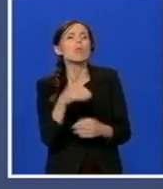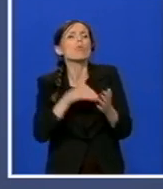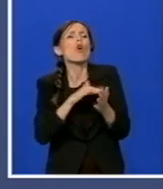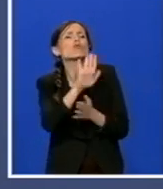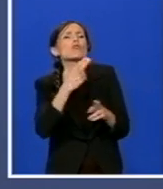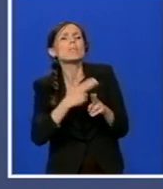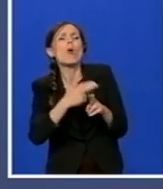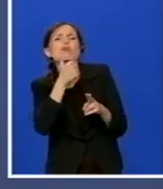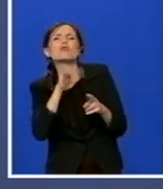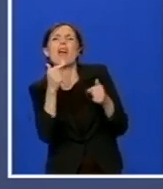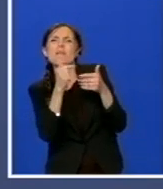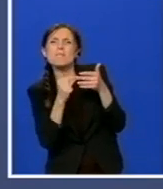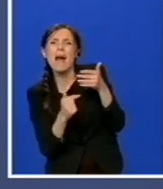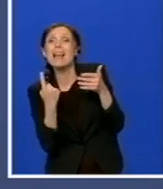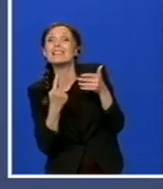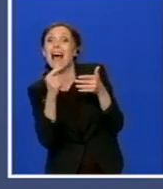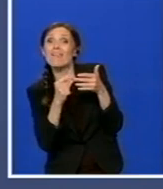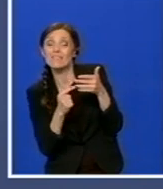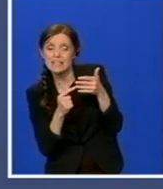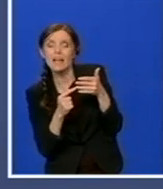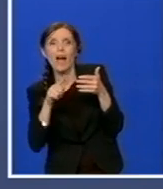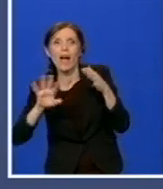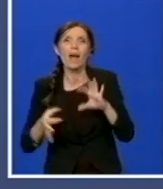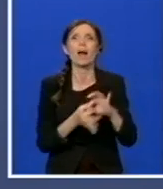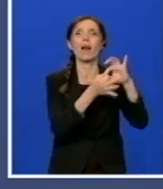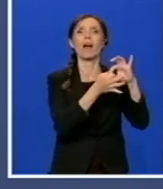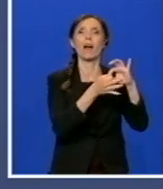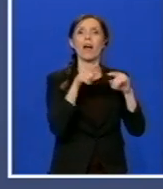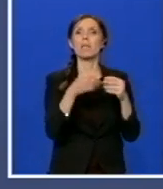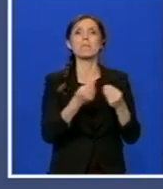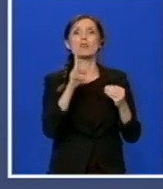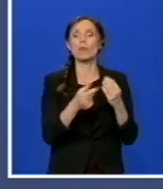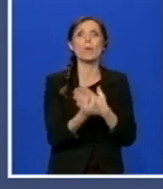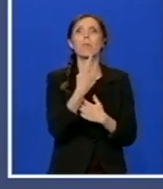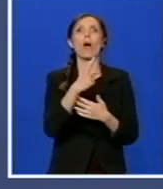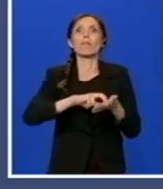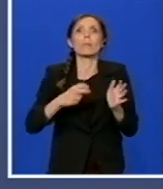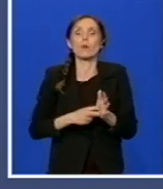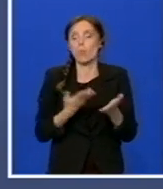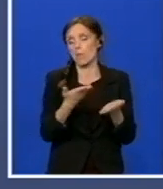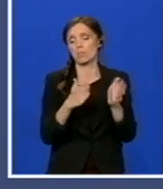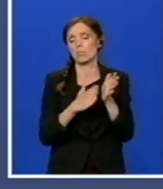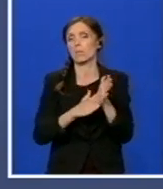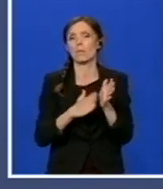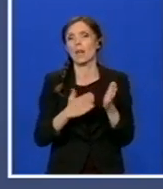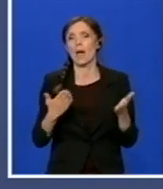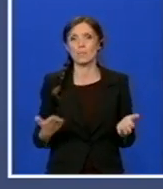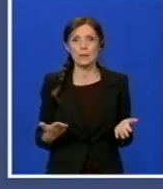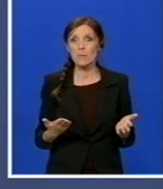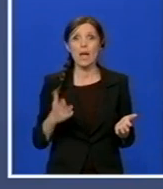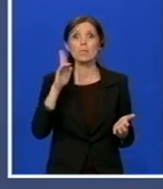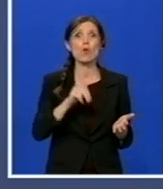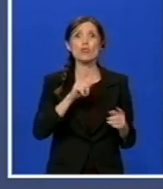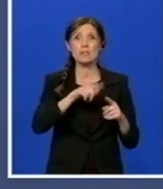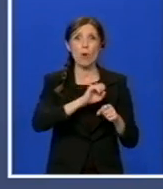bolesti, dolazi do razvoja komplikacija. Tako, na primer, dolazi do popuštanja funkcije